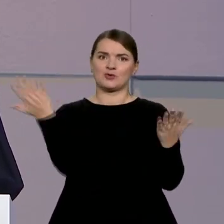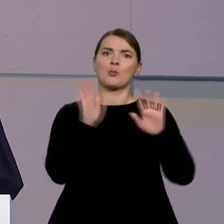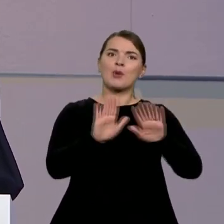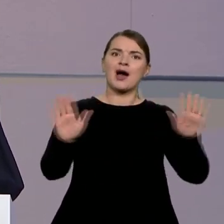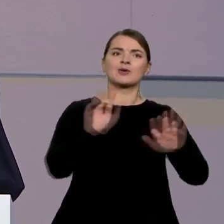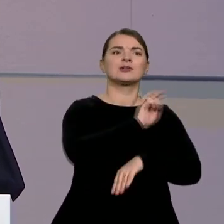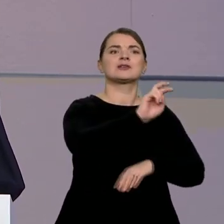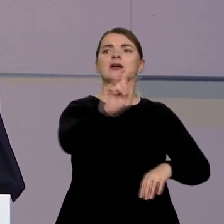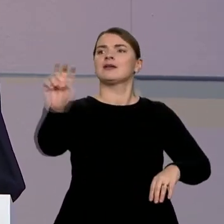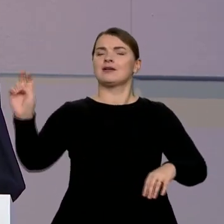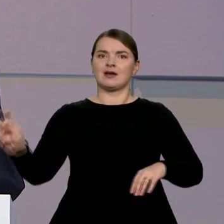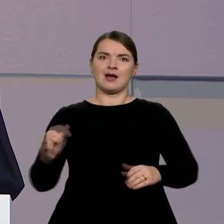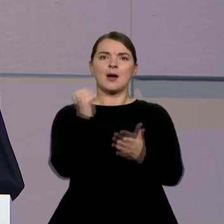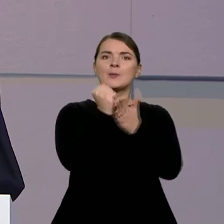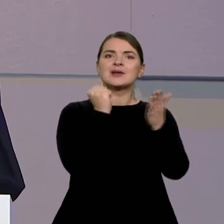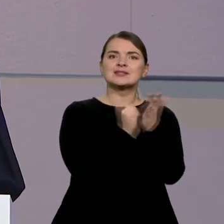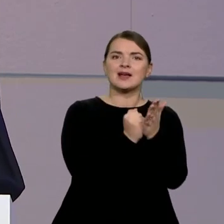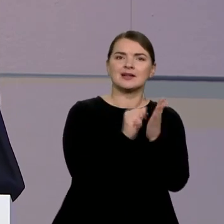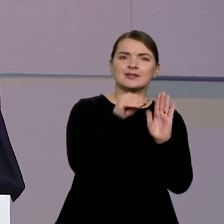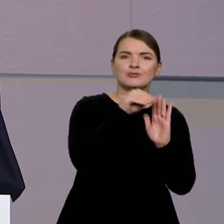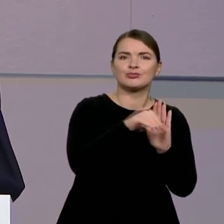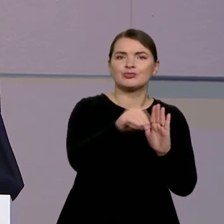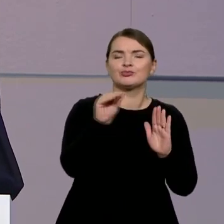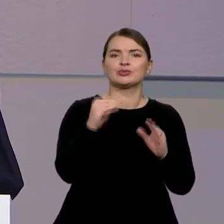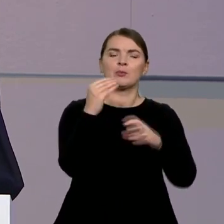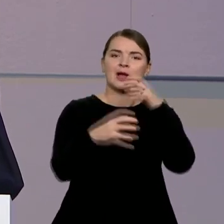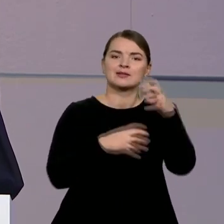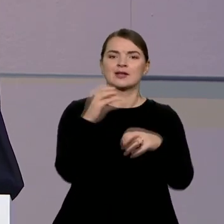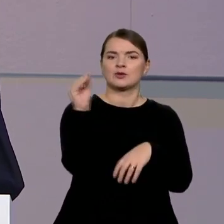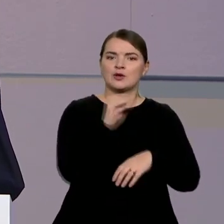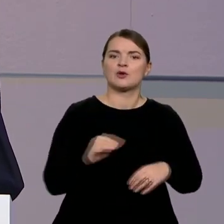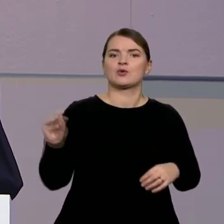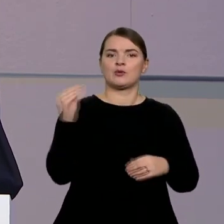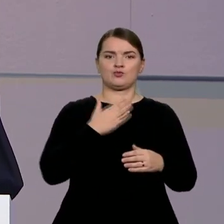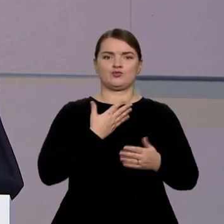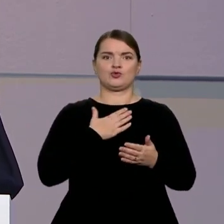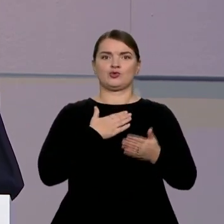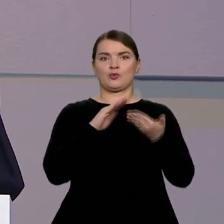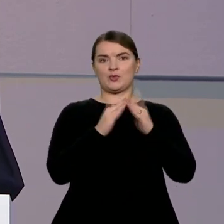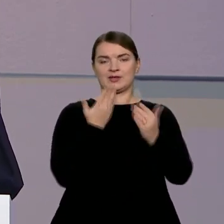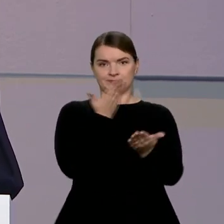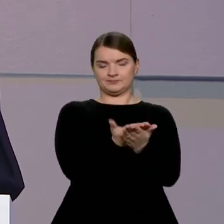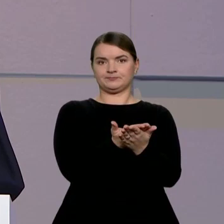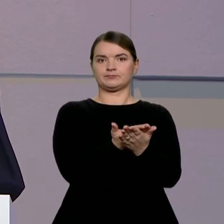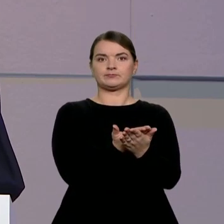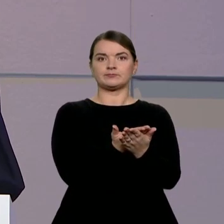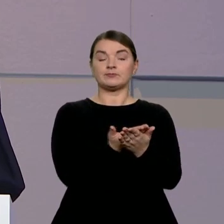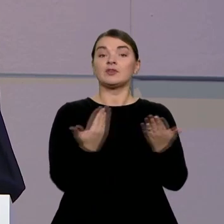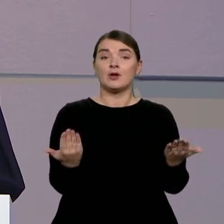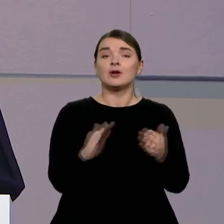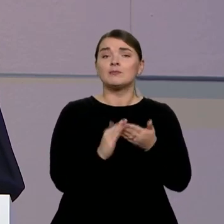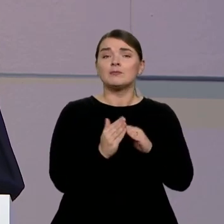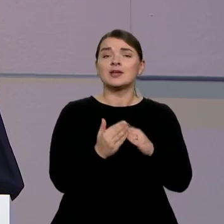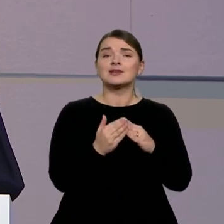steigti ambasadas Europoje, pasaulyje, pristatinėjant mūsų miestą. Taip miestas taps